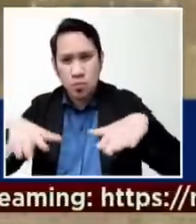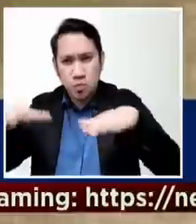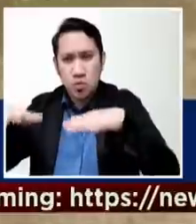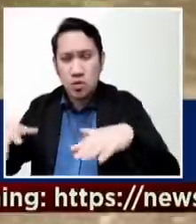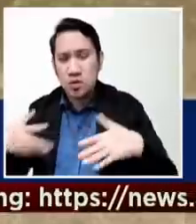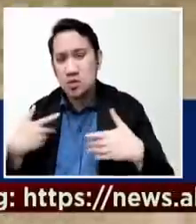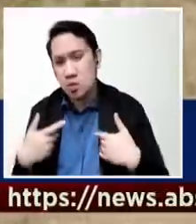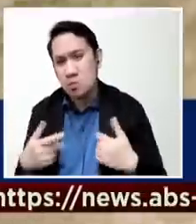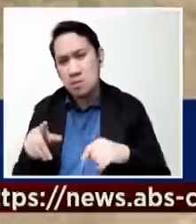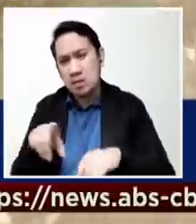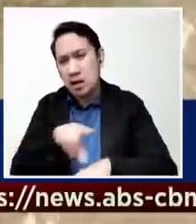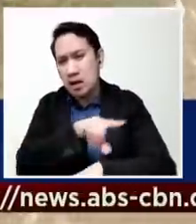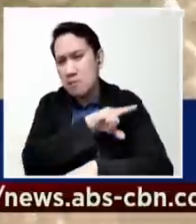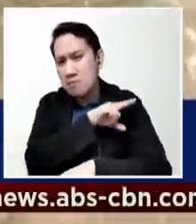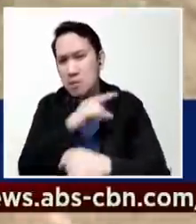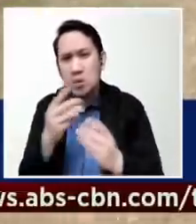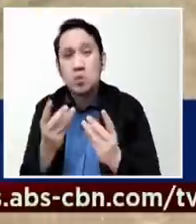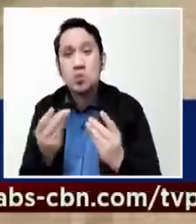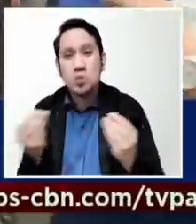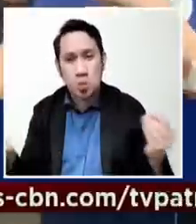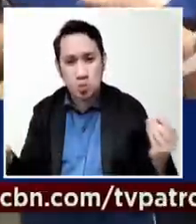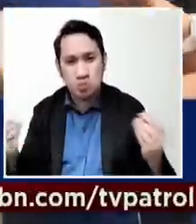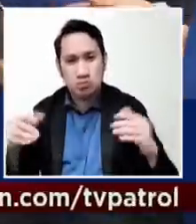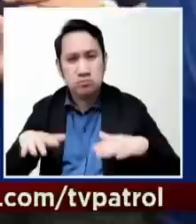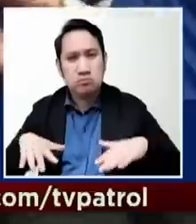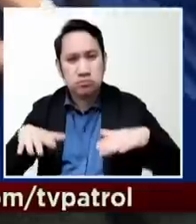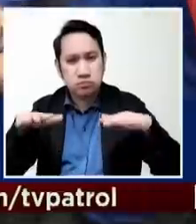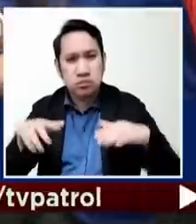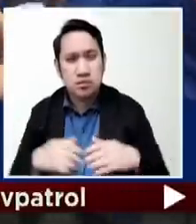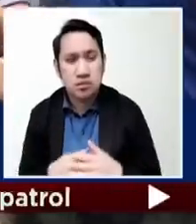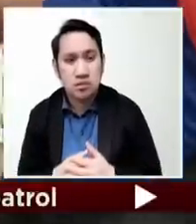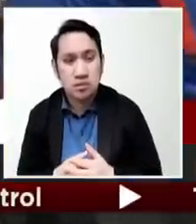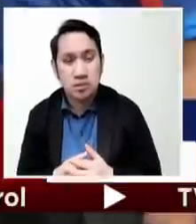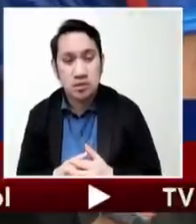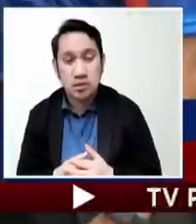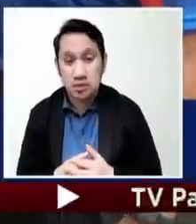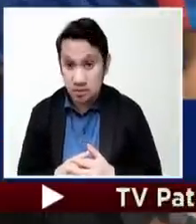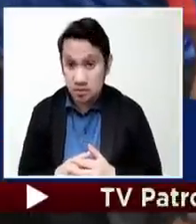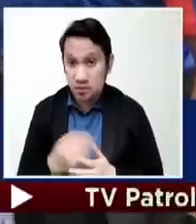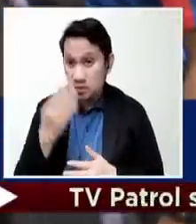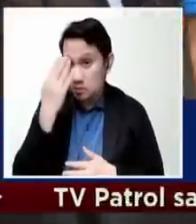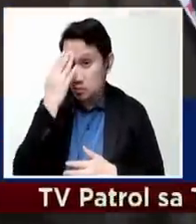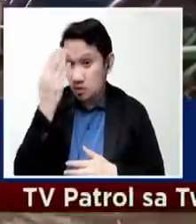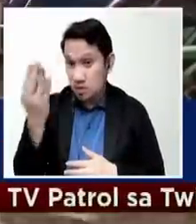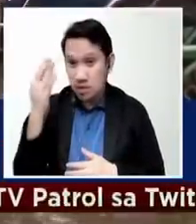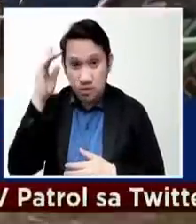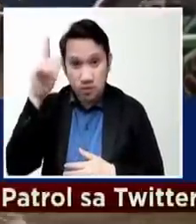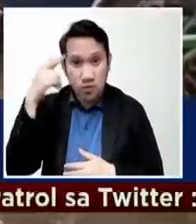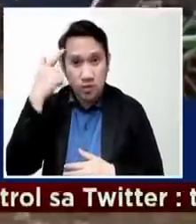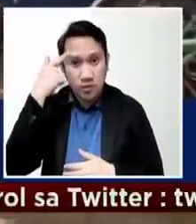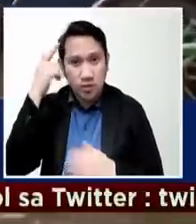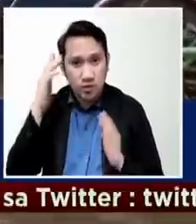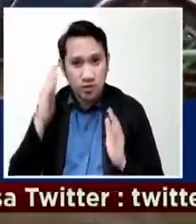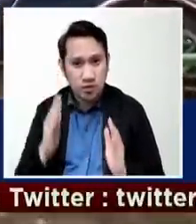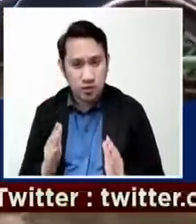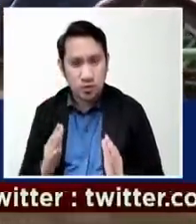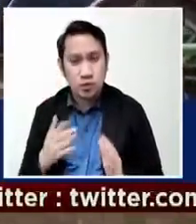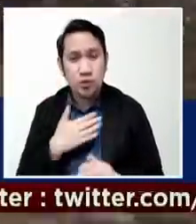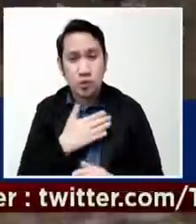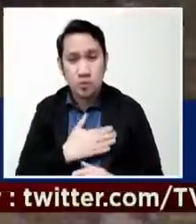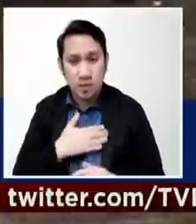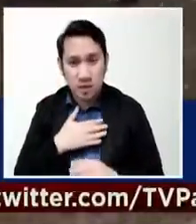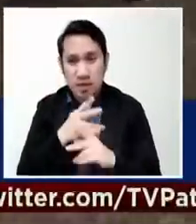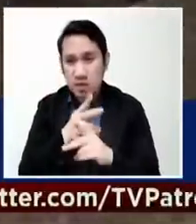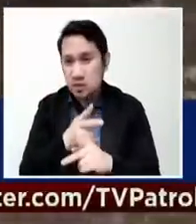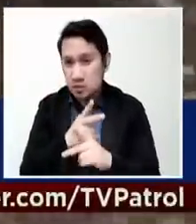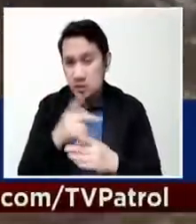sa 14 na apektadong bayan sa Bulacan. Nagpaalala naman si Bulacan Governor Daniel Fernando na mag-ingat sa mga maaring maging sakit